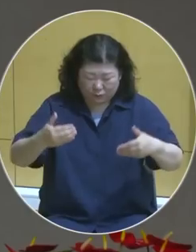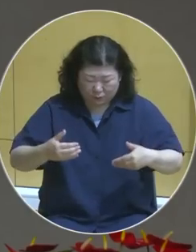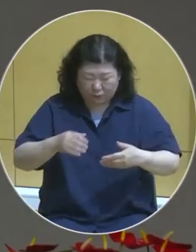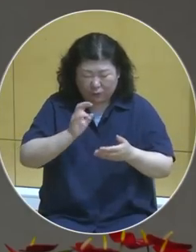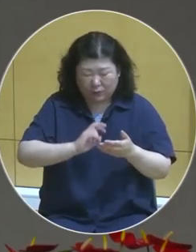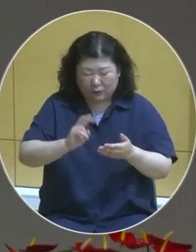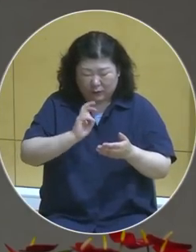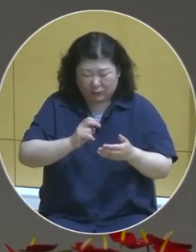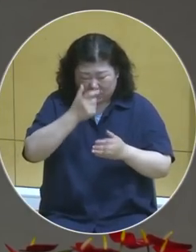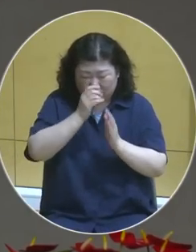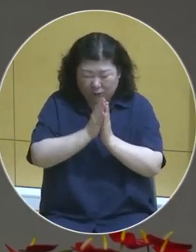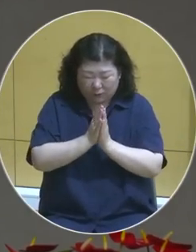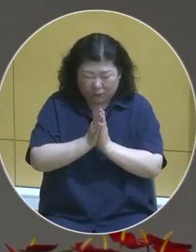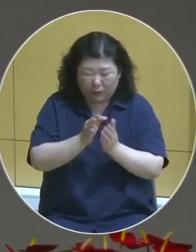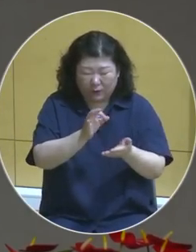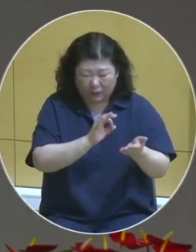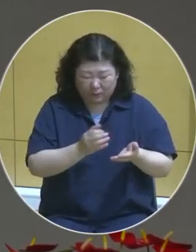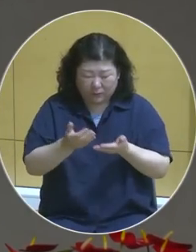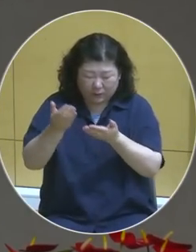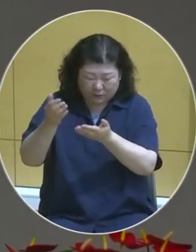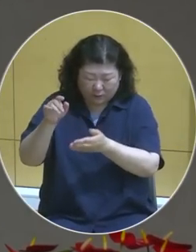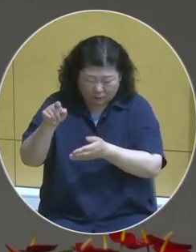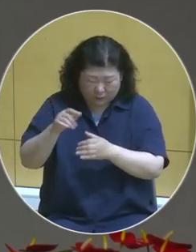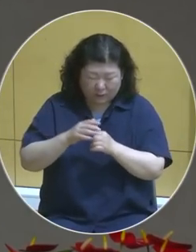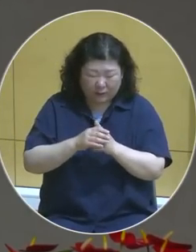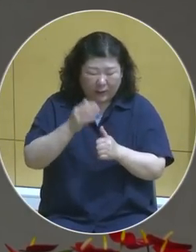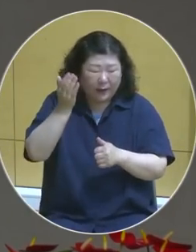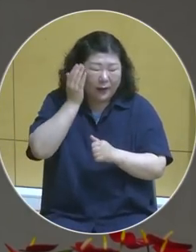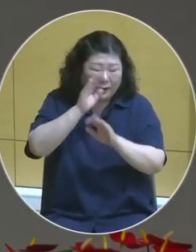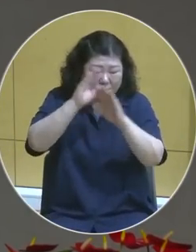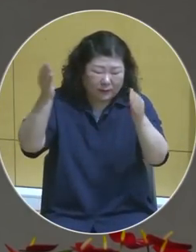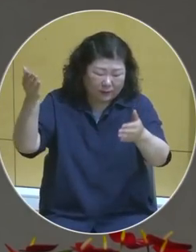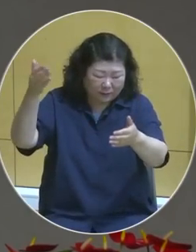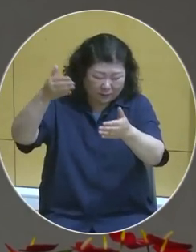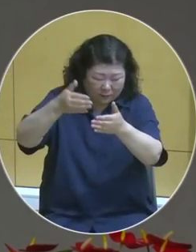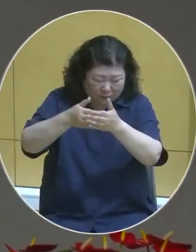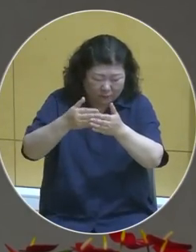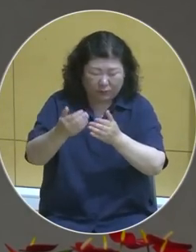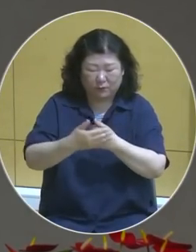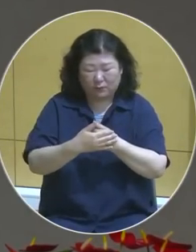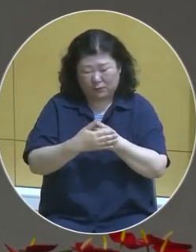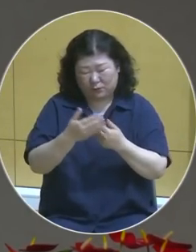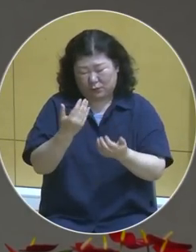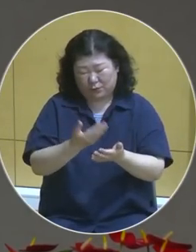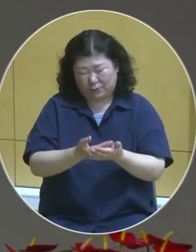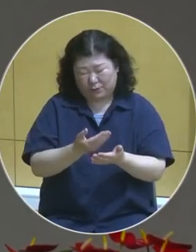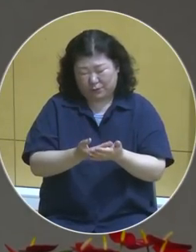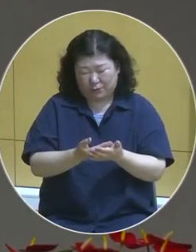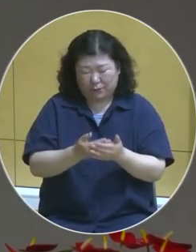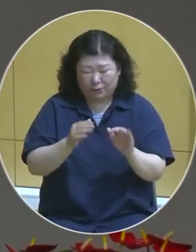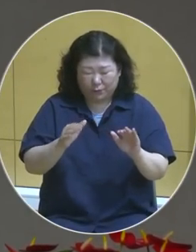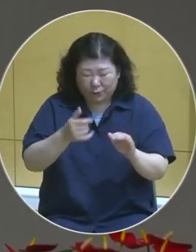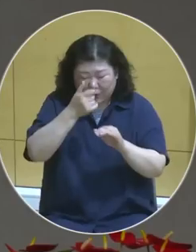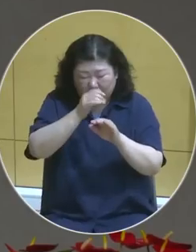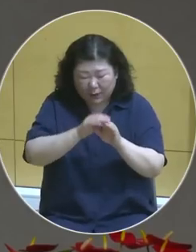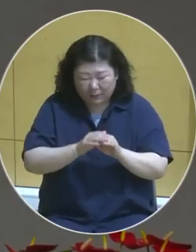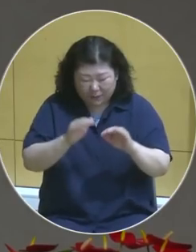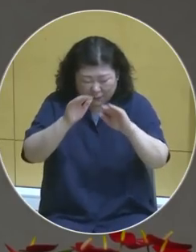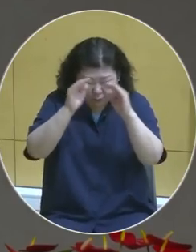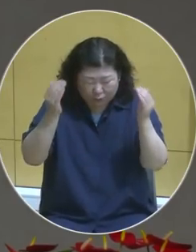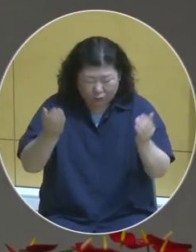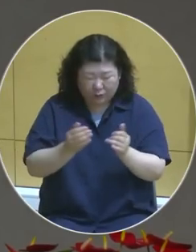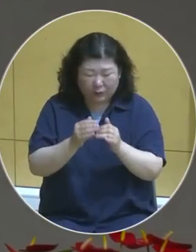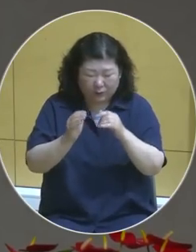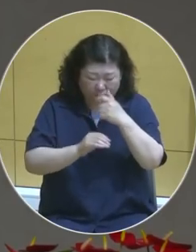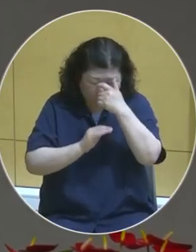찬송과 기도와 예물드림이 하늘 보좌에 상달되도록 도와주옵소서. 오늘도 예배드리는 모든